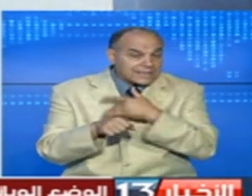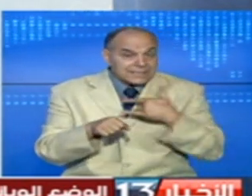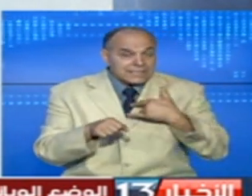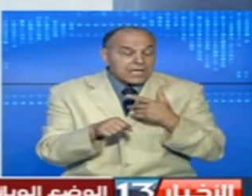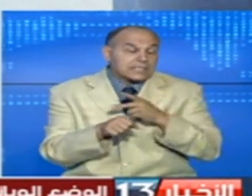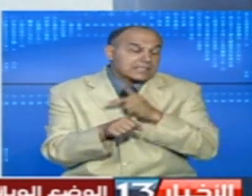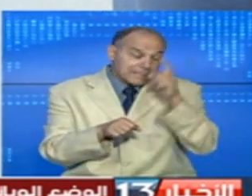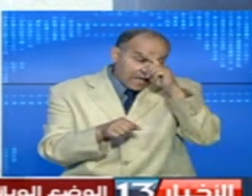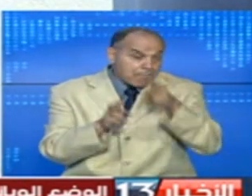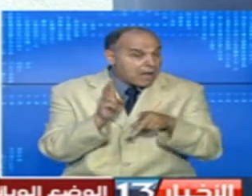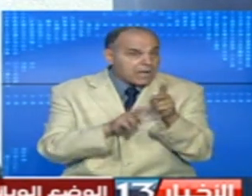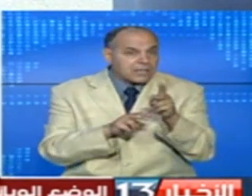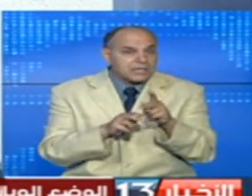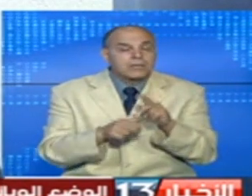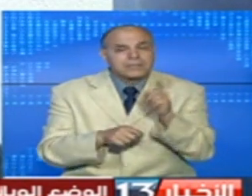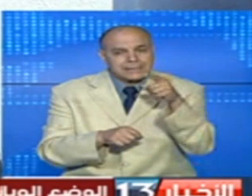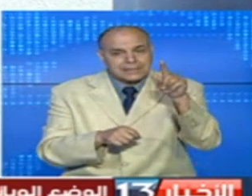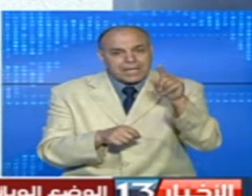كارثيه